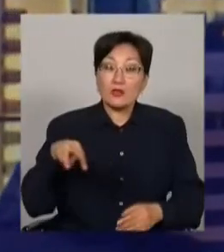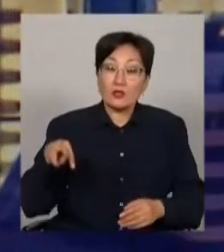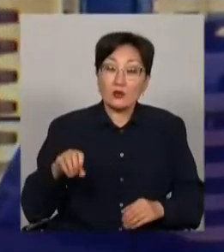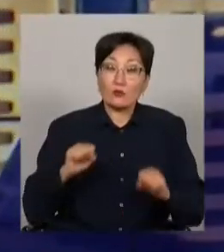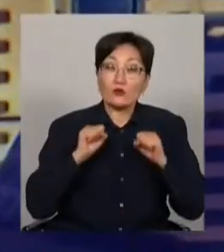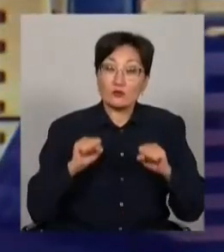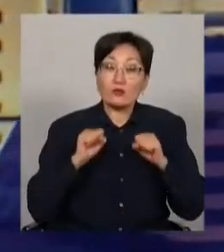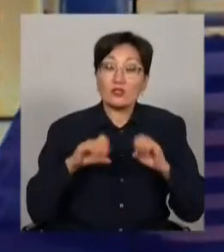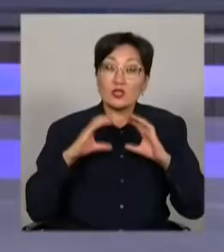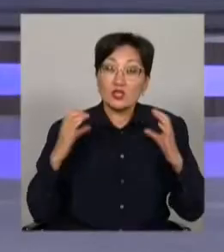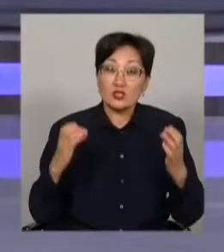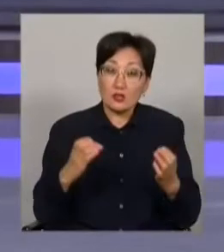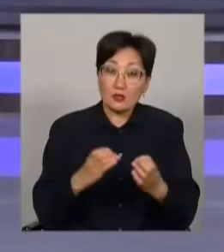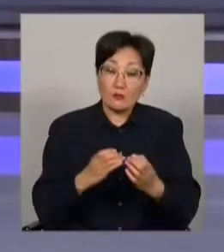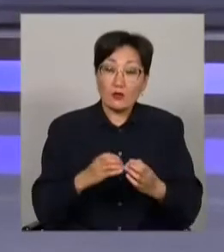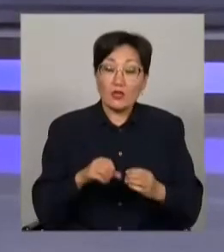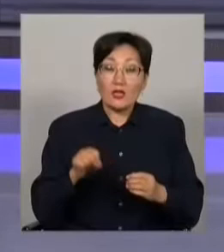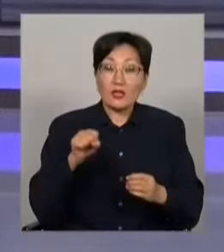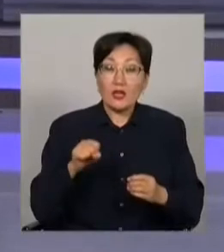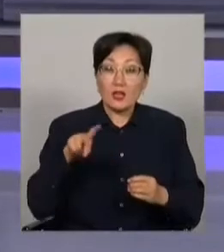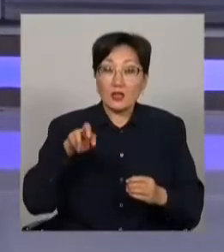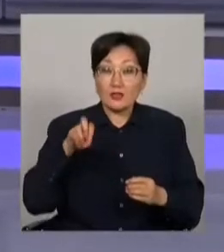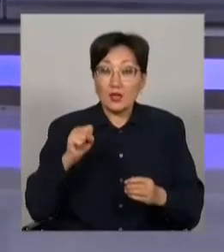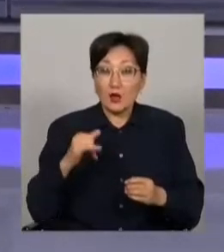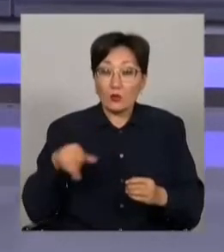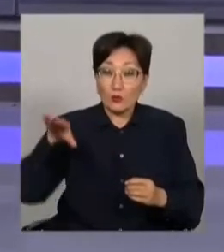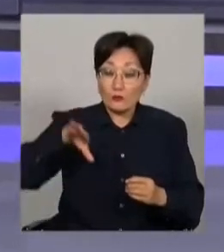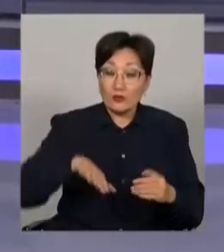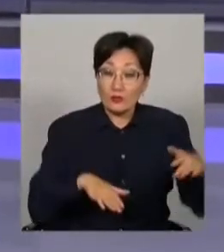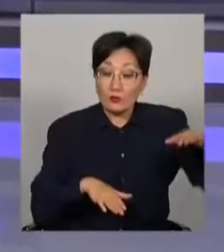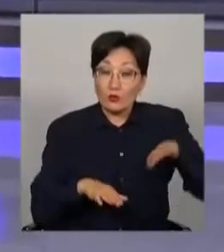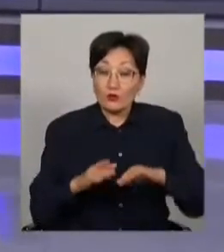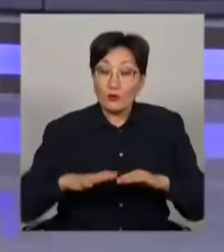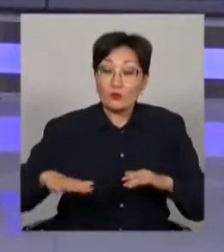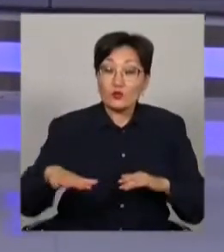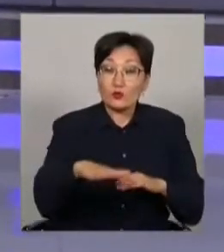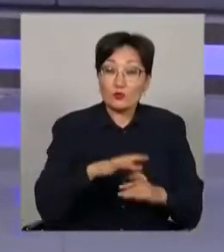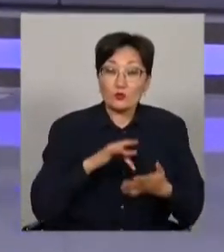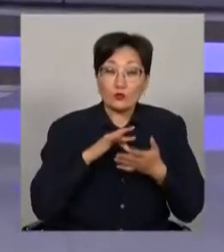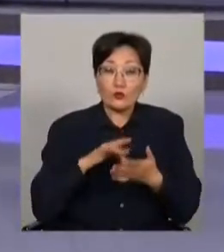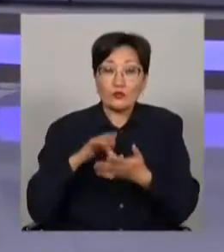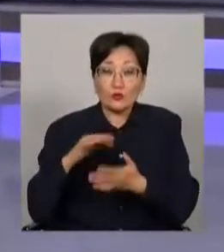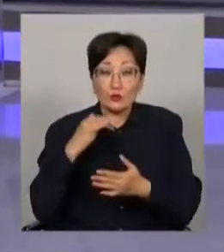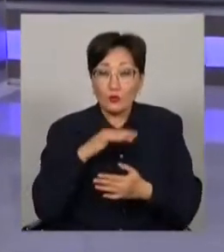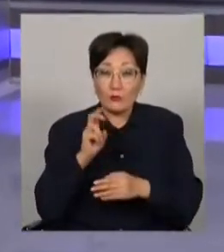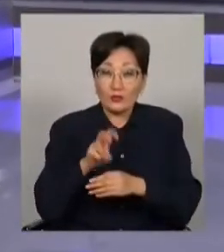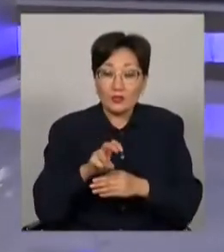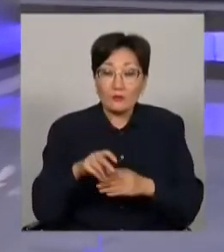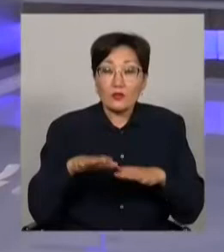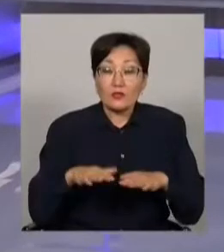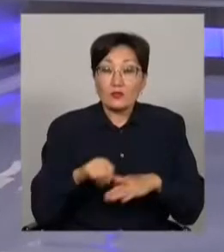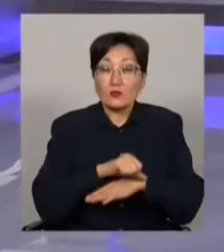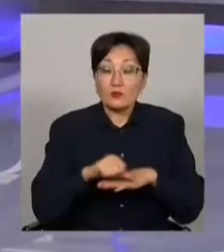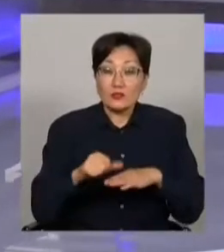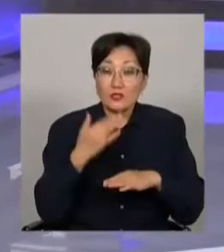спорт кешені, Іле-Алатау ұлттық паркі, осы дестинацияларға туристер көп барады. Жергілікті, сонымен қатар сырттан